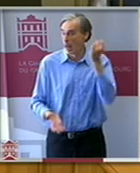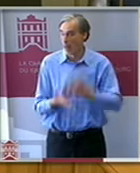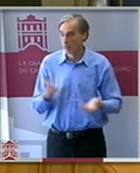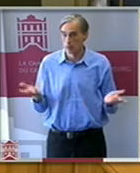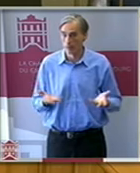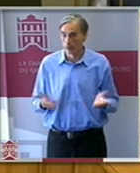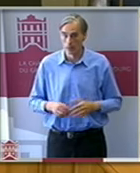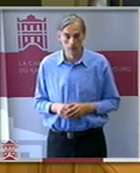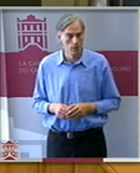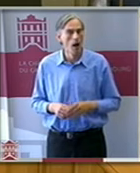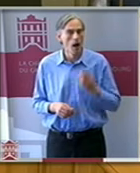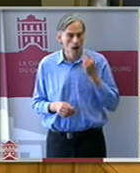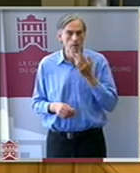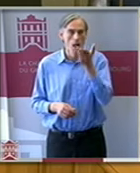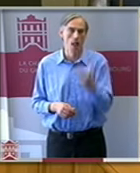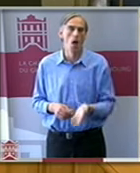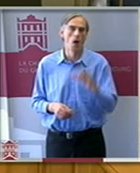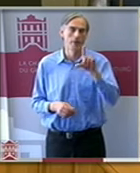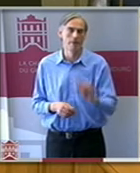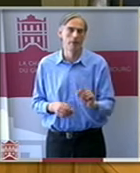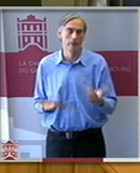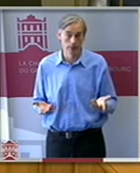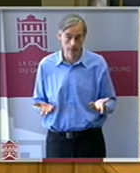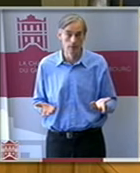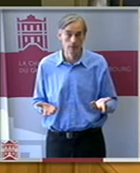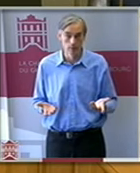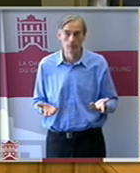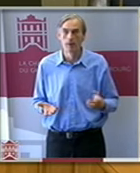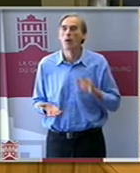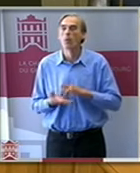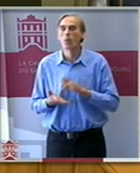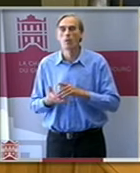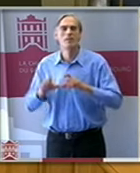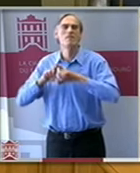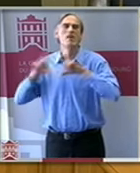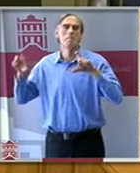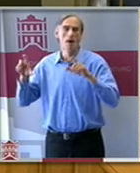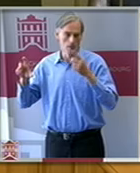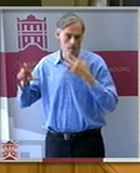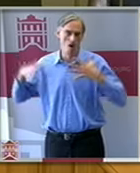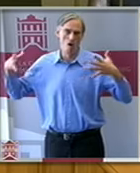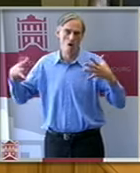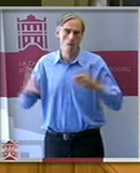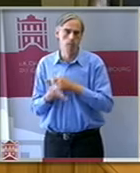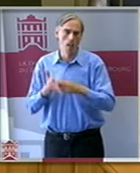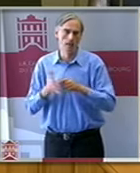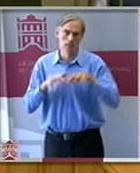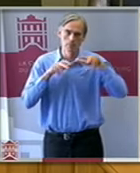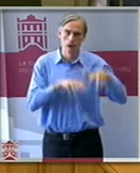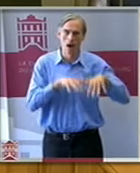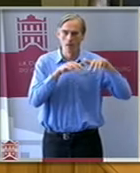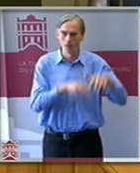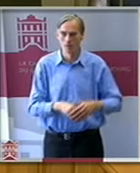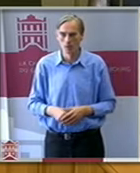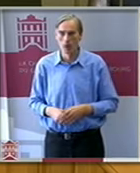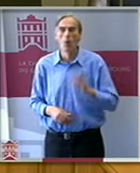haben, unter anderem durch Korruption. Und da kommen mal Lützburg ein bisschen mehr. Sie bezahlen ganz wenig Steuern, weil sie ihre Profite